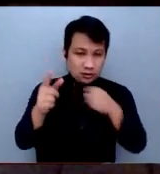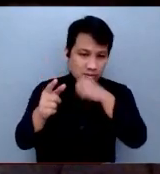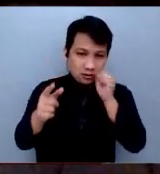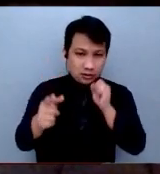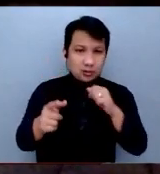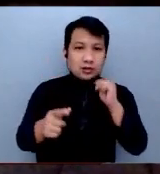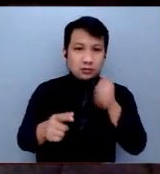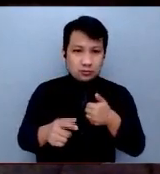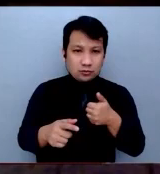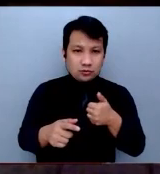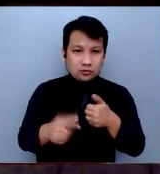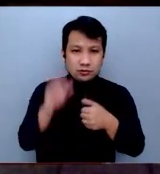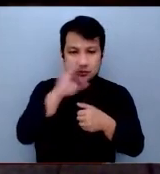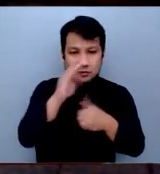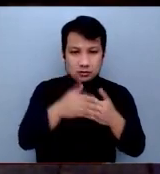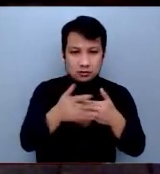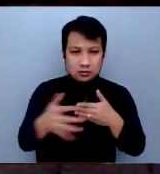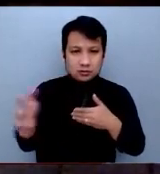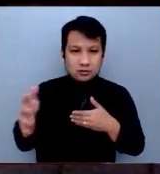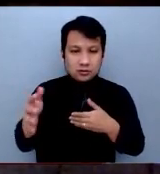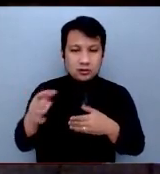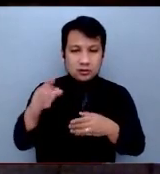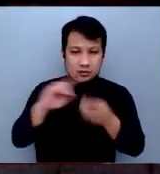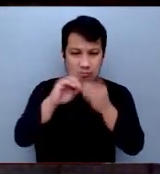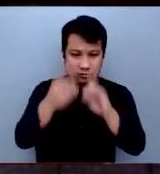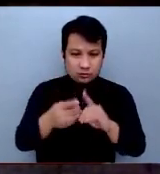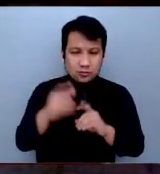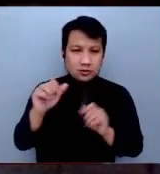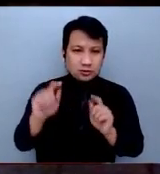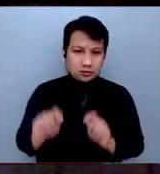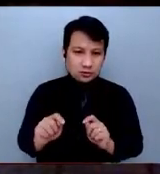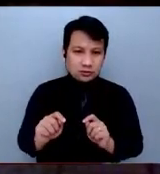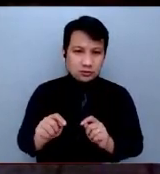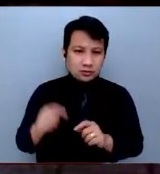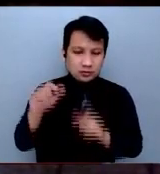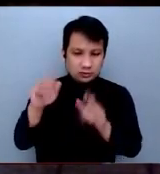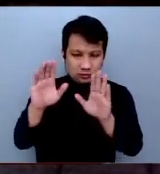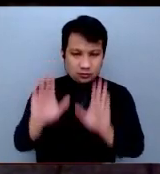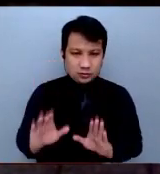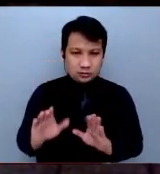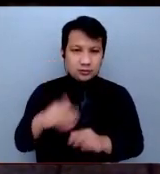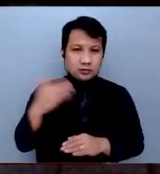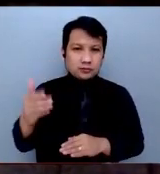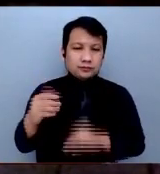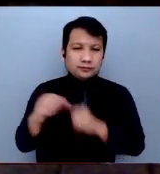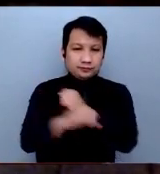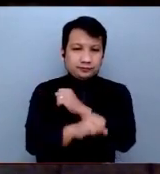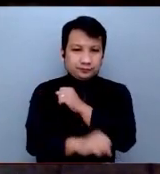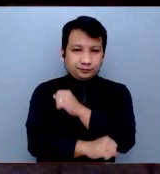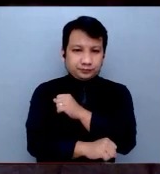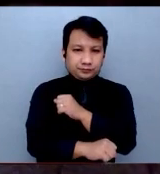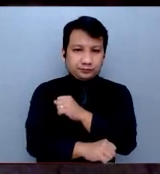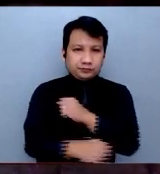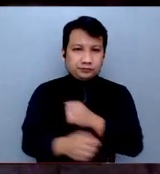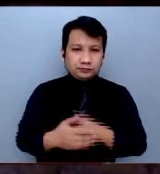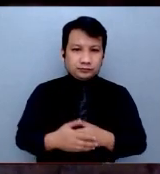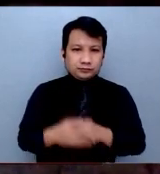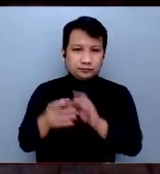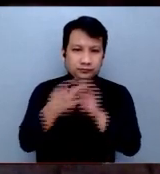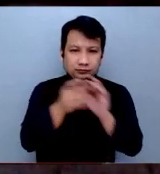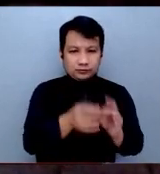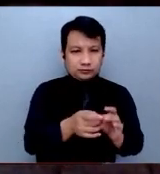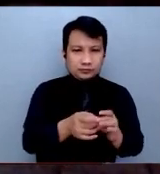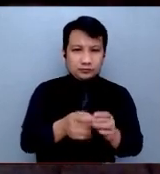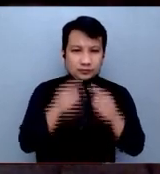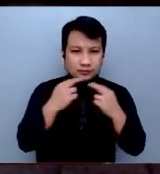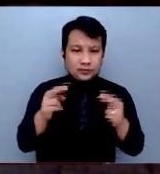bukas, Cebu, and then Dumaguete by Saturday, and then by Sunday, Samar. Samantala, Bok, kaugnay pa rin ng